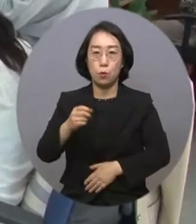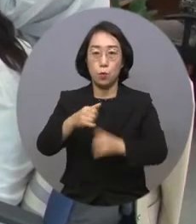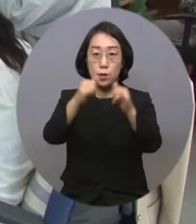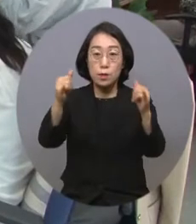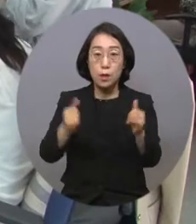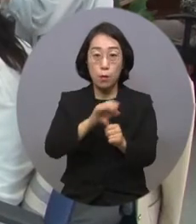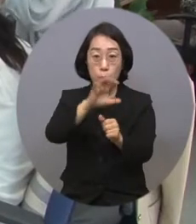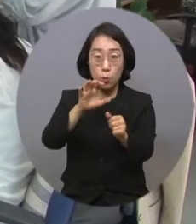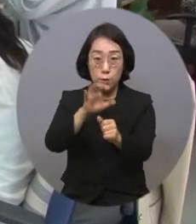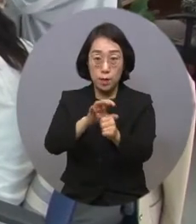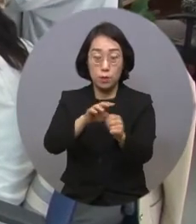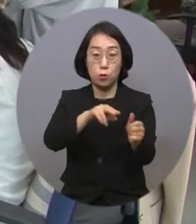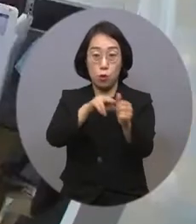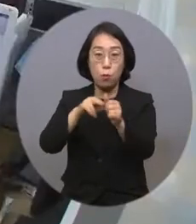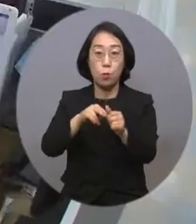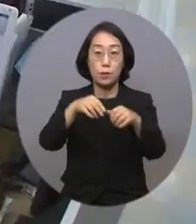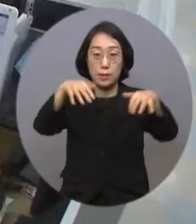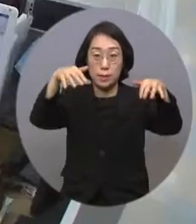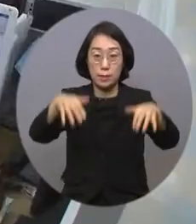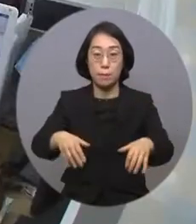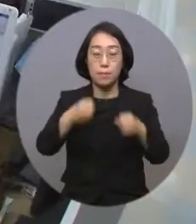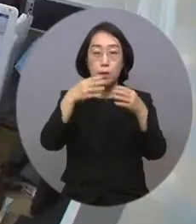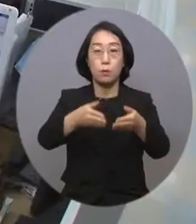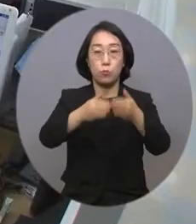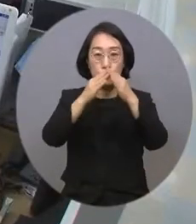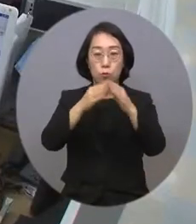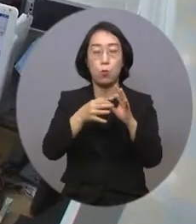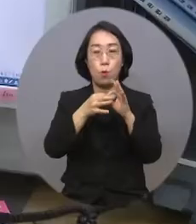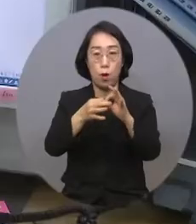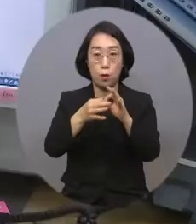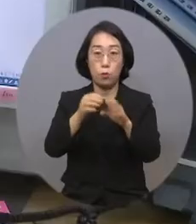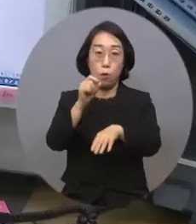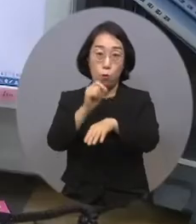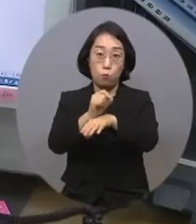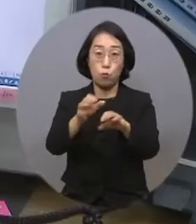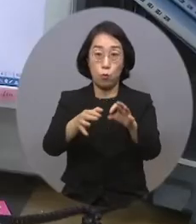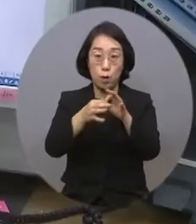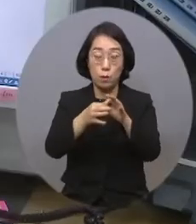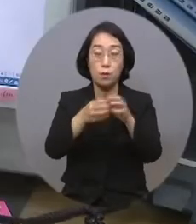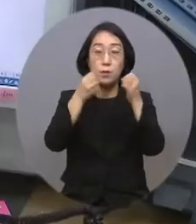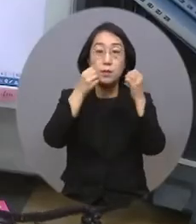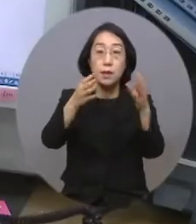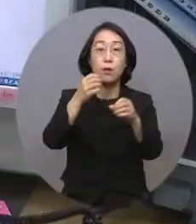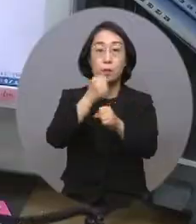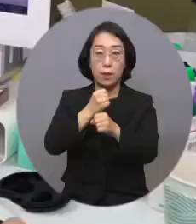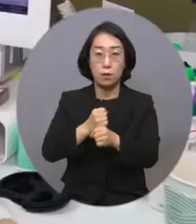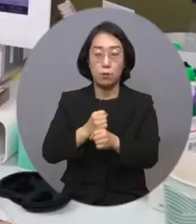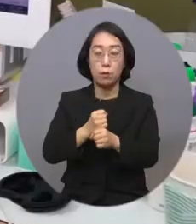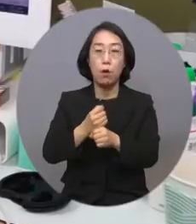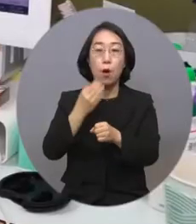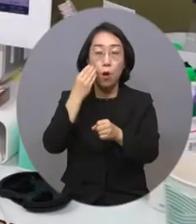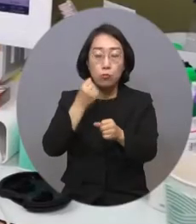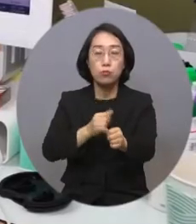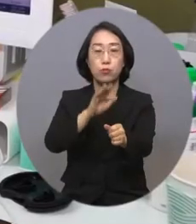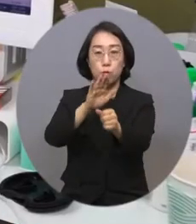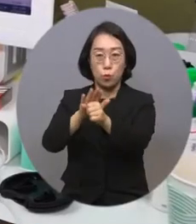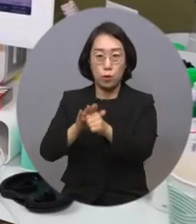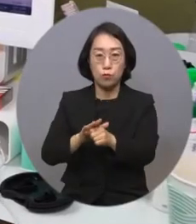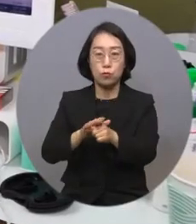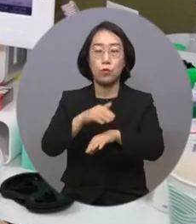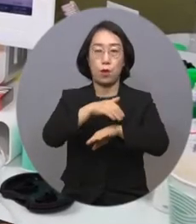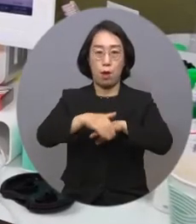사회보장 정보시스템 기능 신설, 관련 업무 처리 절차를 마련해 원활한 표지 반납이 이뤄질 수 있도록 지원할